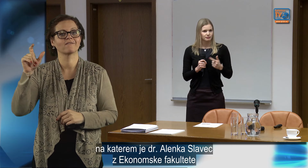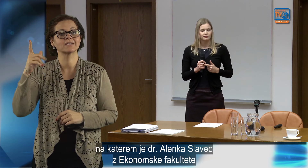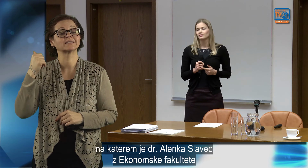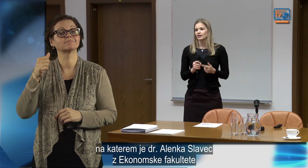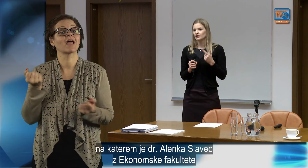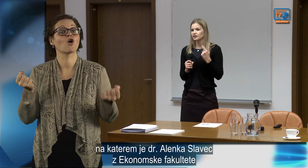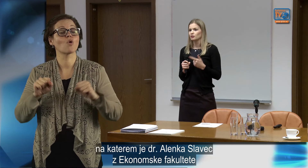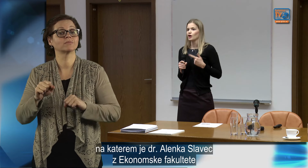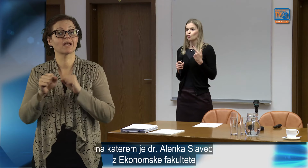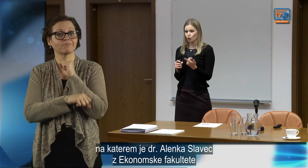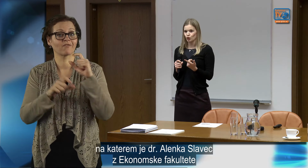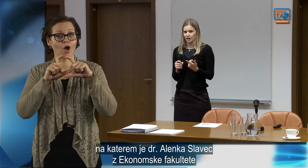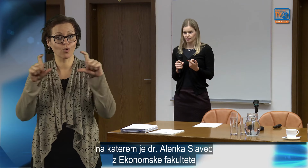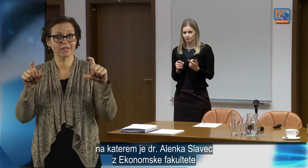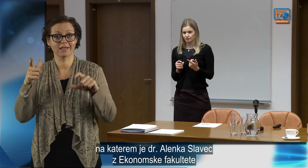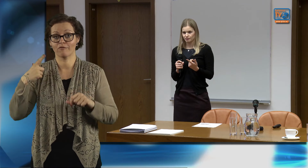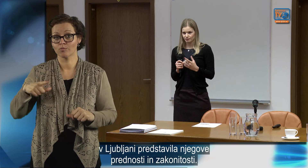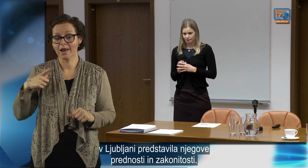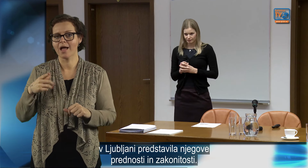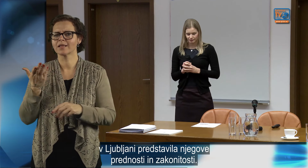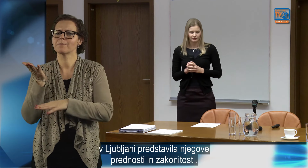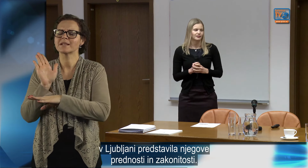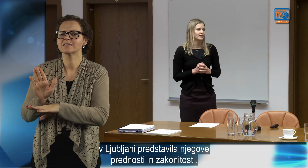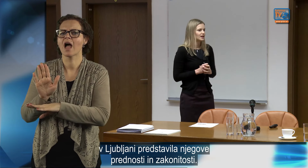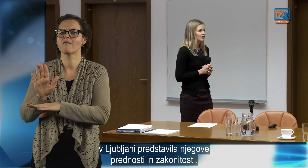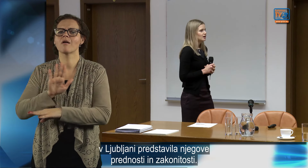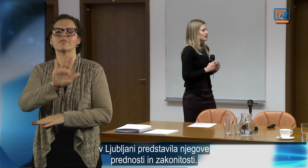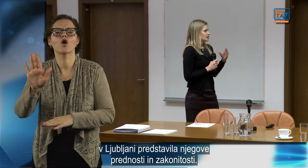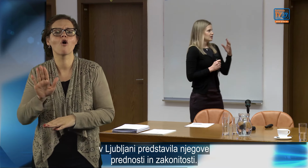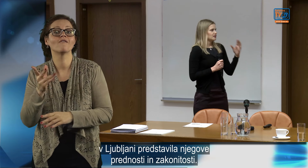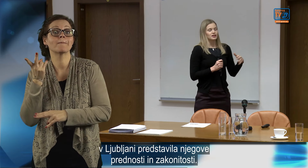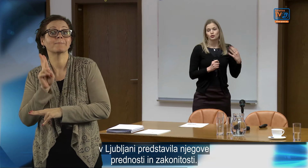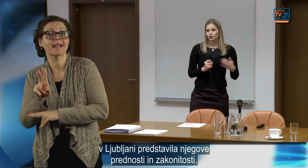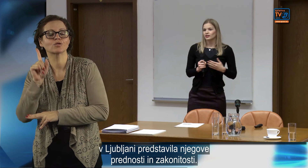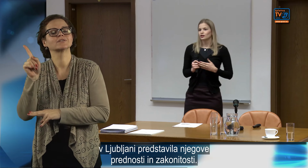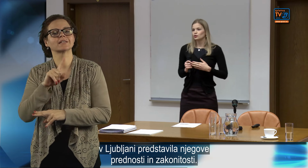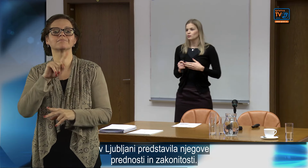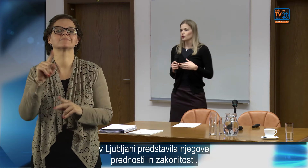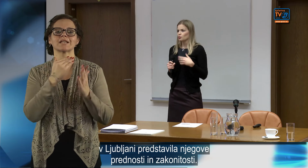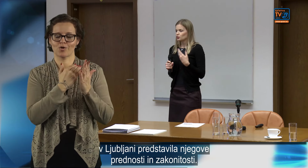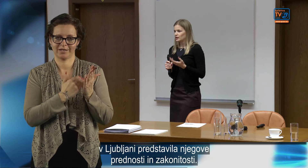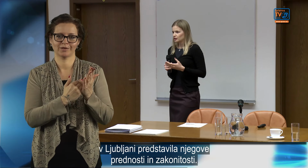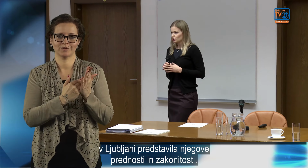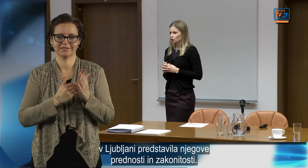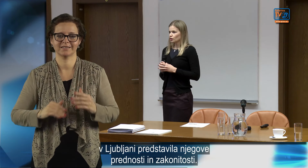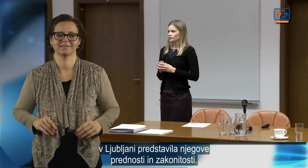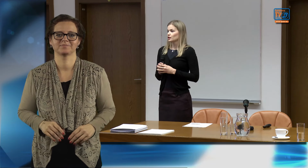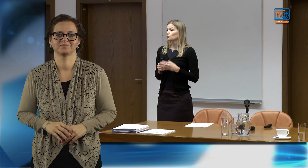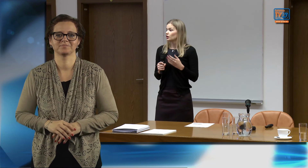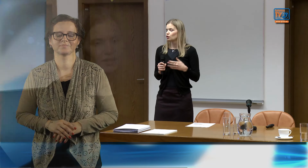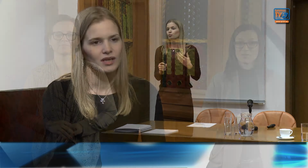Slavec z Ekonomske fakultete v Ljubljani predstavila njegove prednosti in zakonitosti.